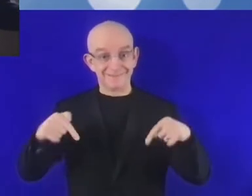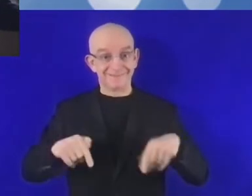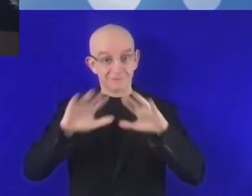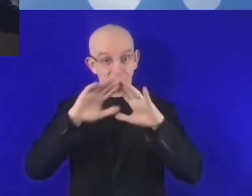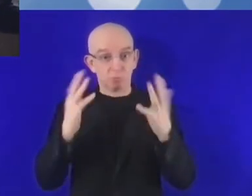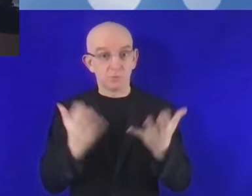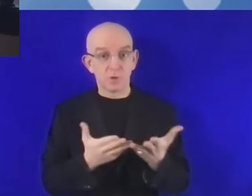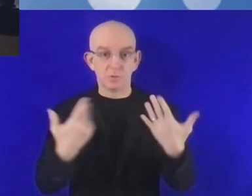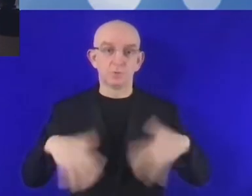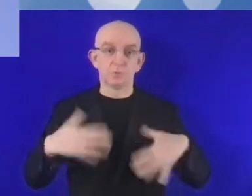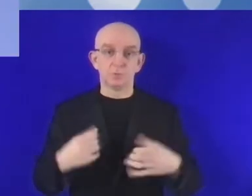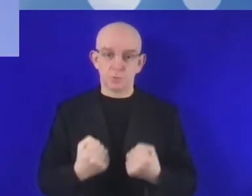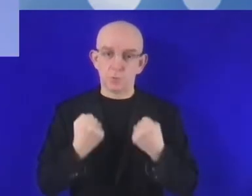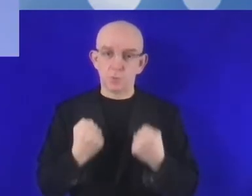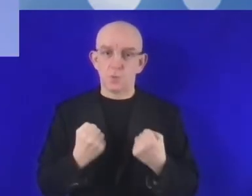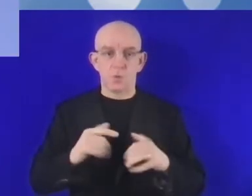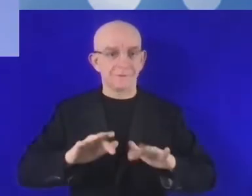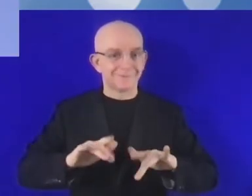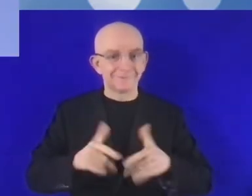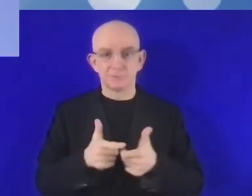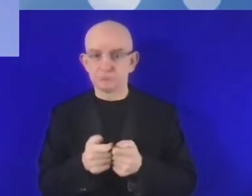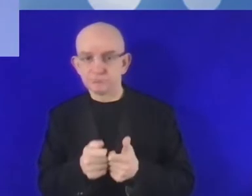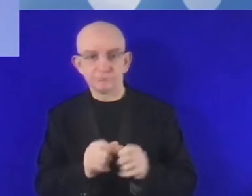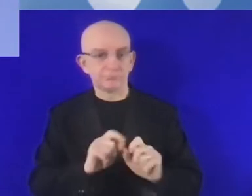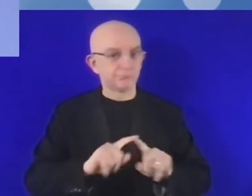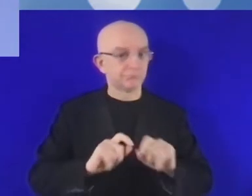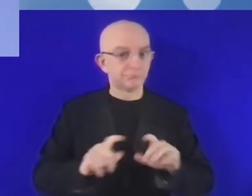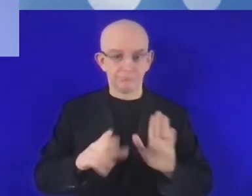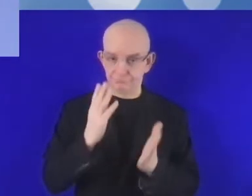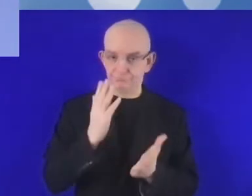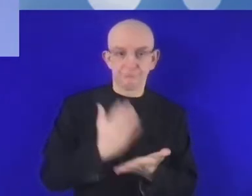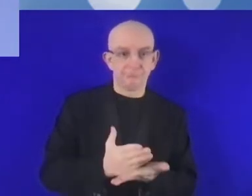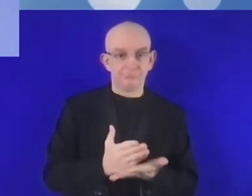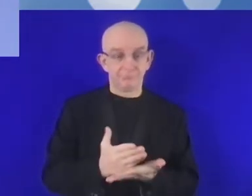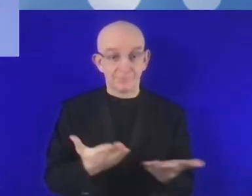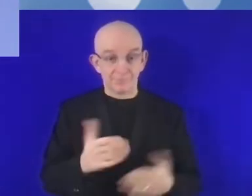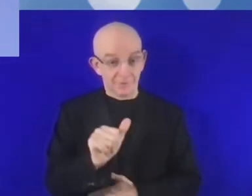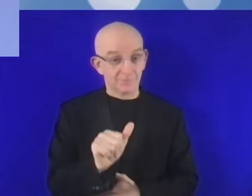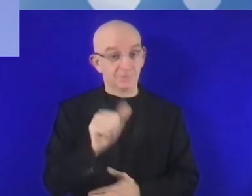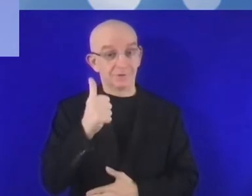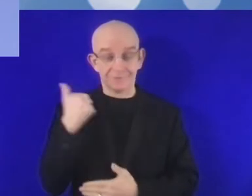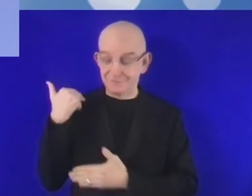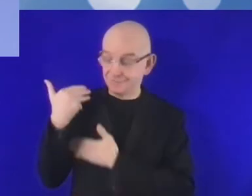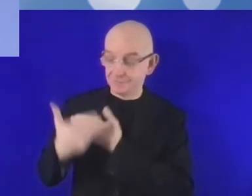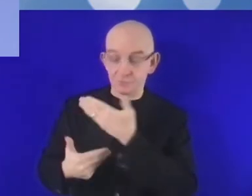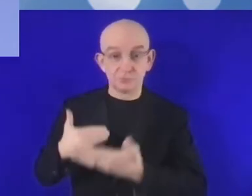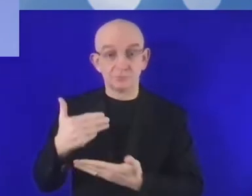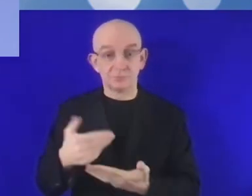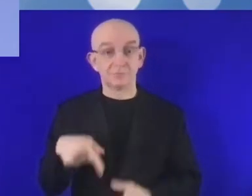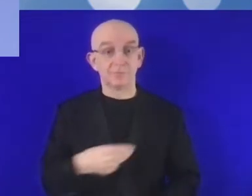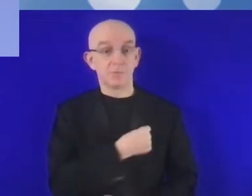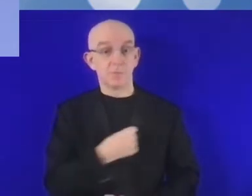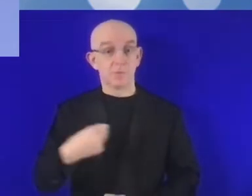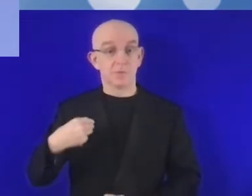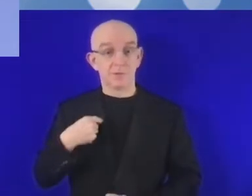بأنه جزء هام من حياتنا، وأن الإنترنت أصبح في حياتنا جزءا